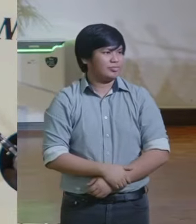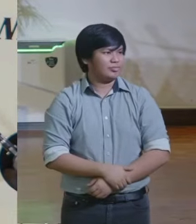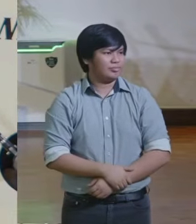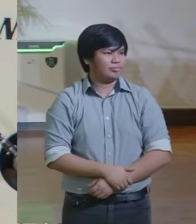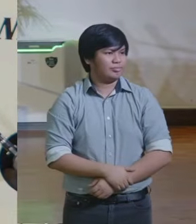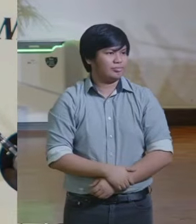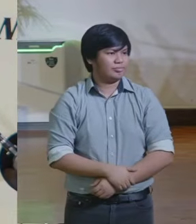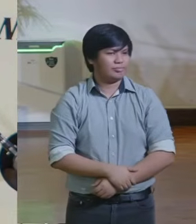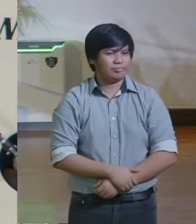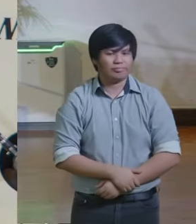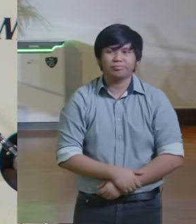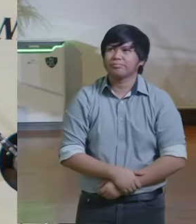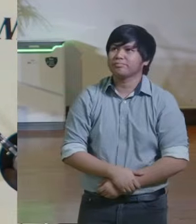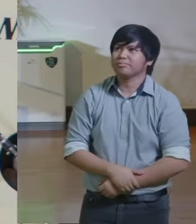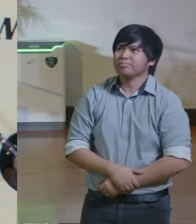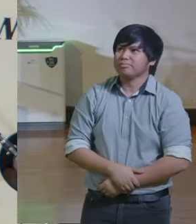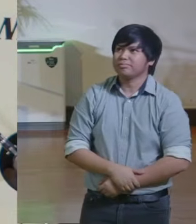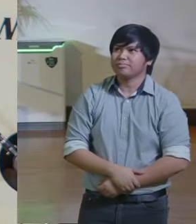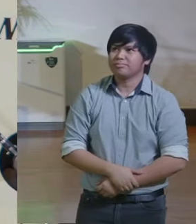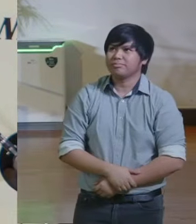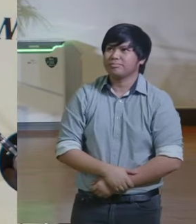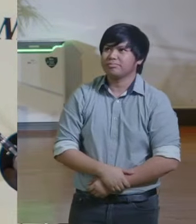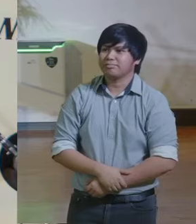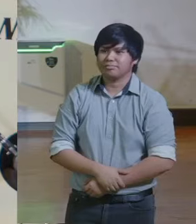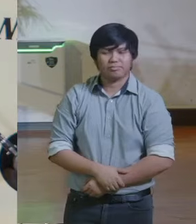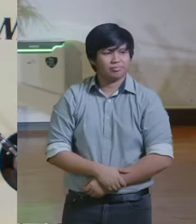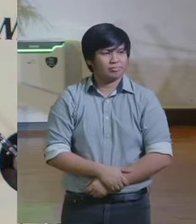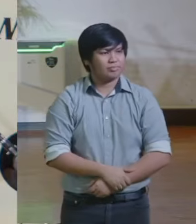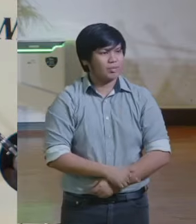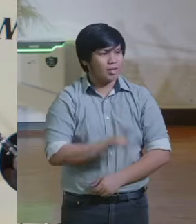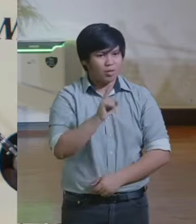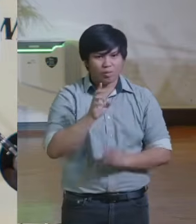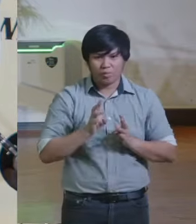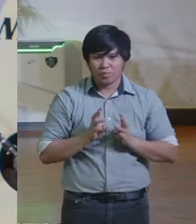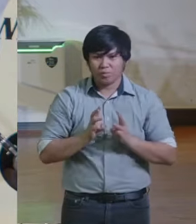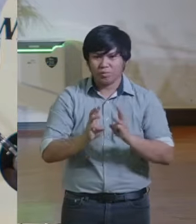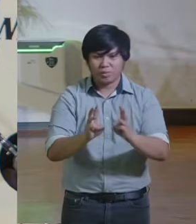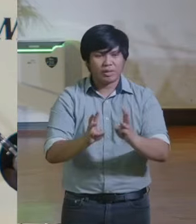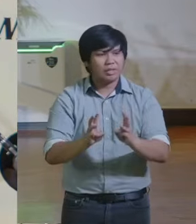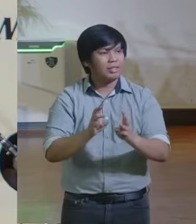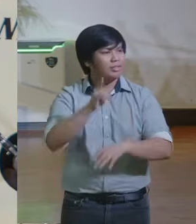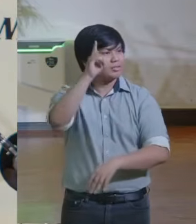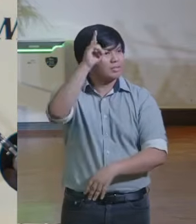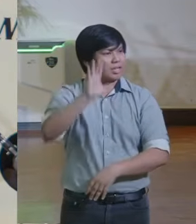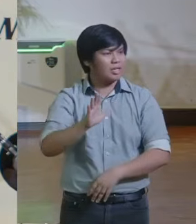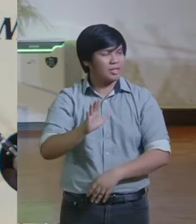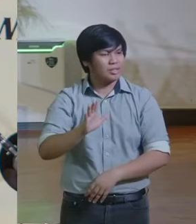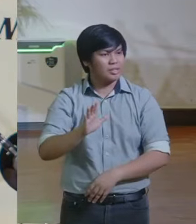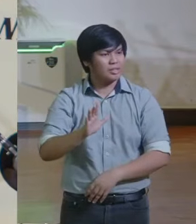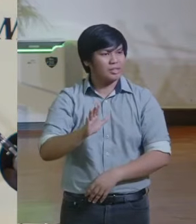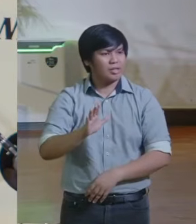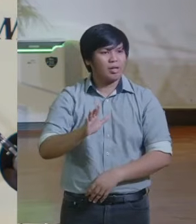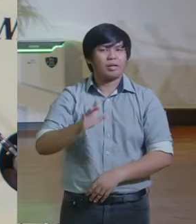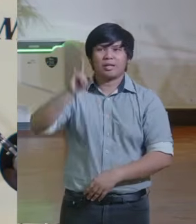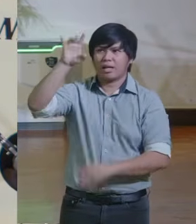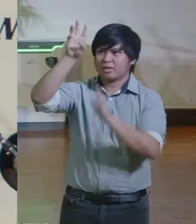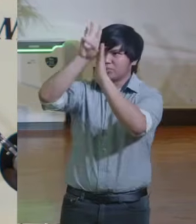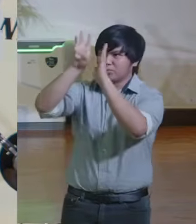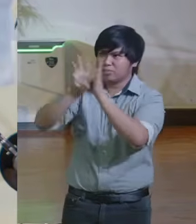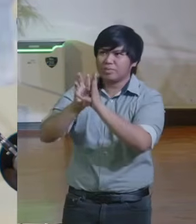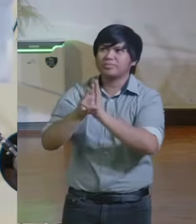Huli sa lahat, hindi pa pala huli. Isang paraan nito na ayon sa kalooban ng Diyos. Sabi niya, according to the will of our God and